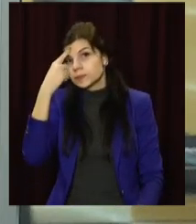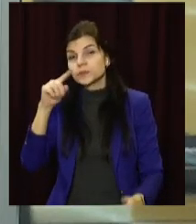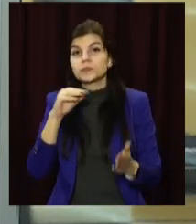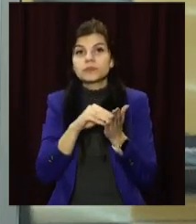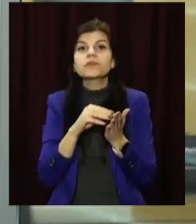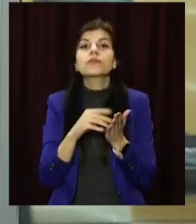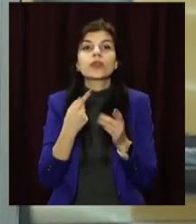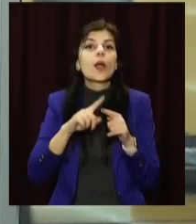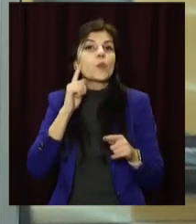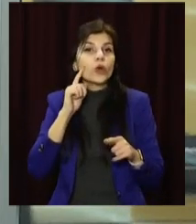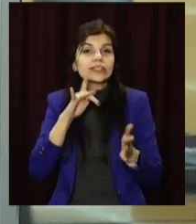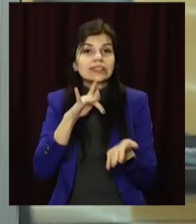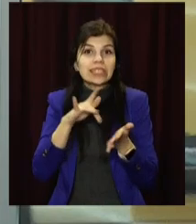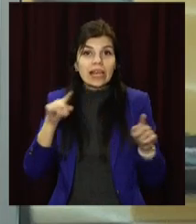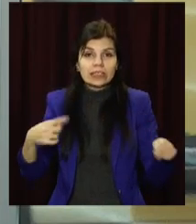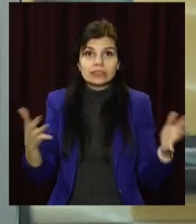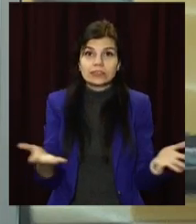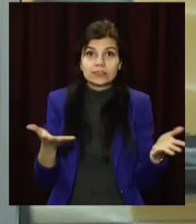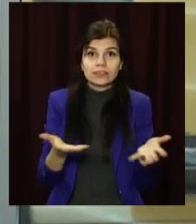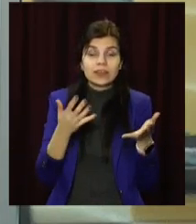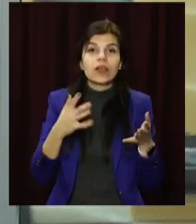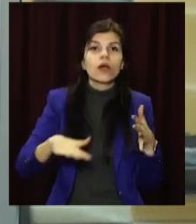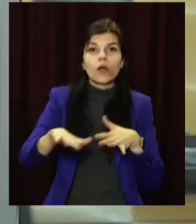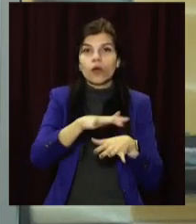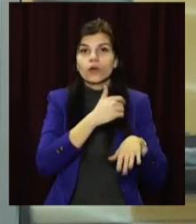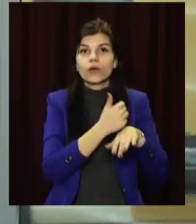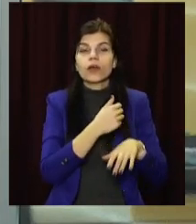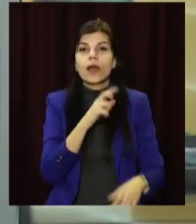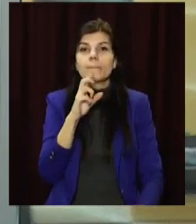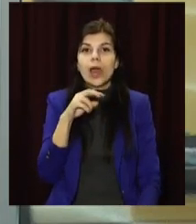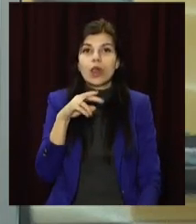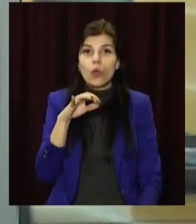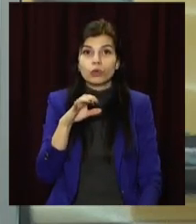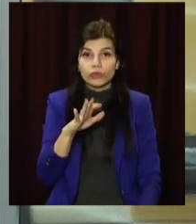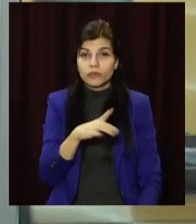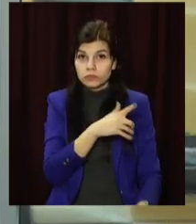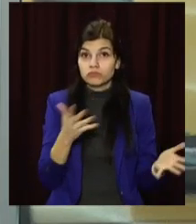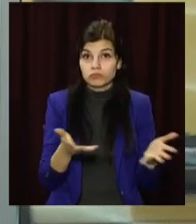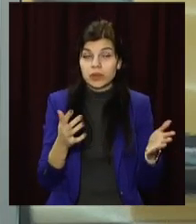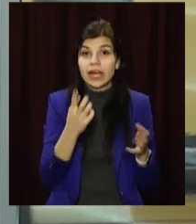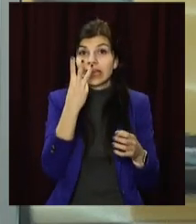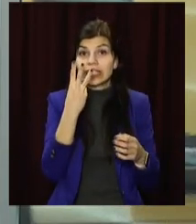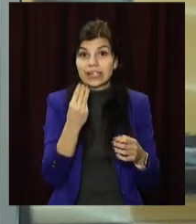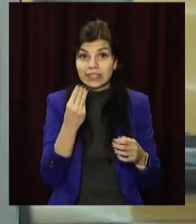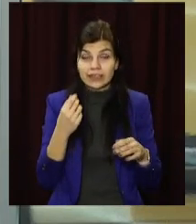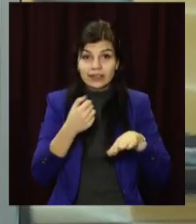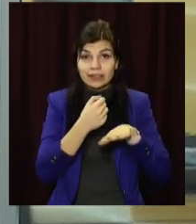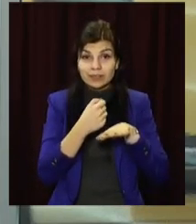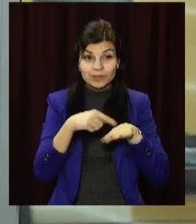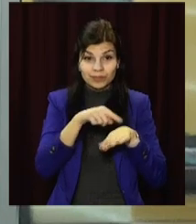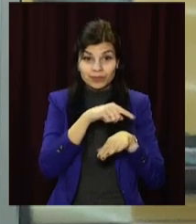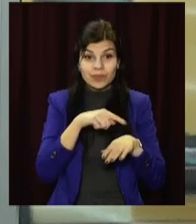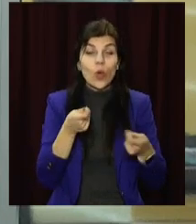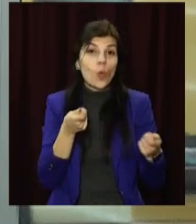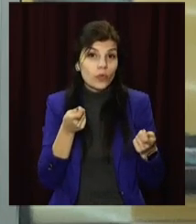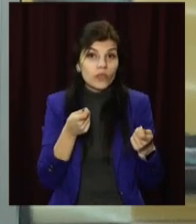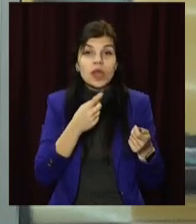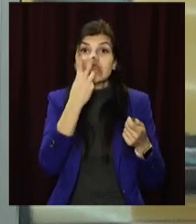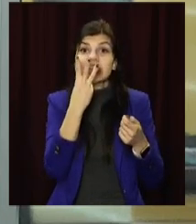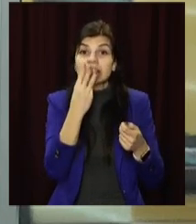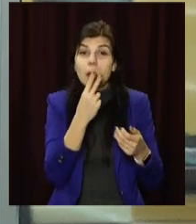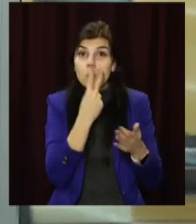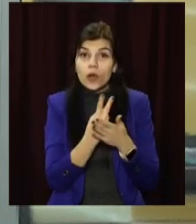став Центр молодіжних ініціатив за підтримки міського голови Андрія Білоусова. Три дні заступник мера, керівники підприємств та управлінь